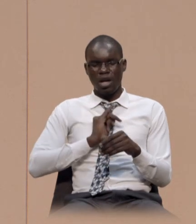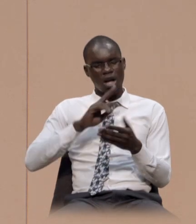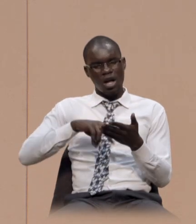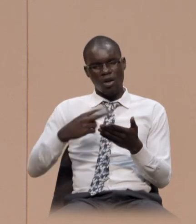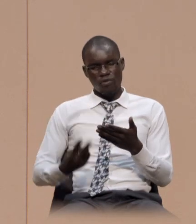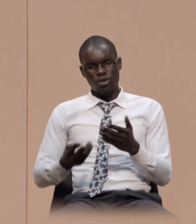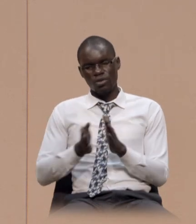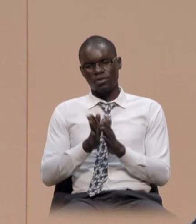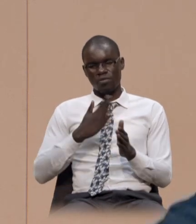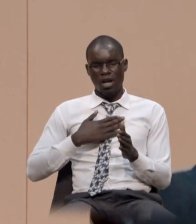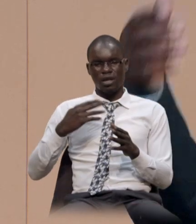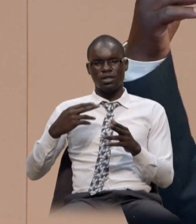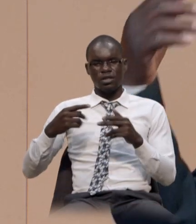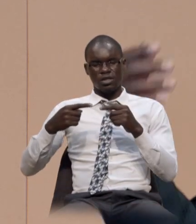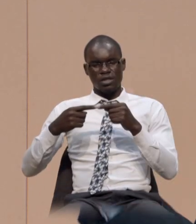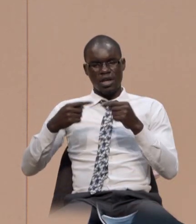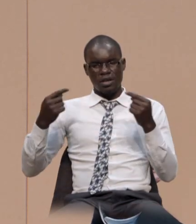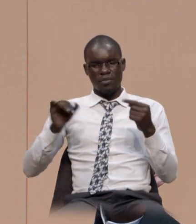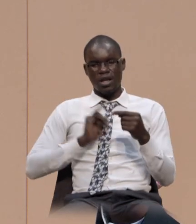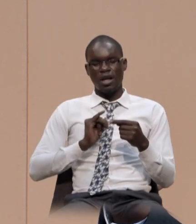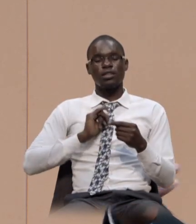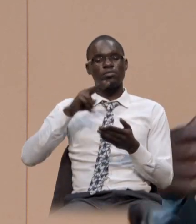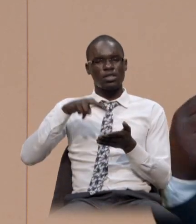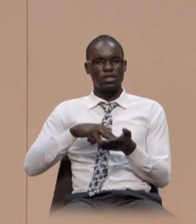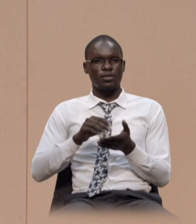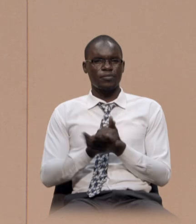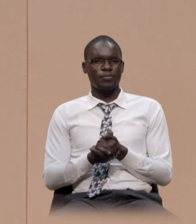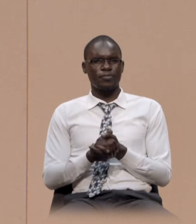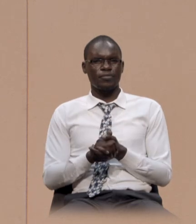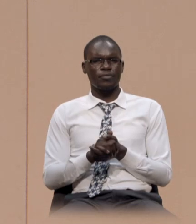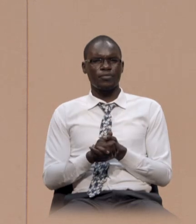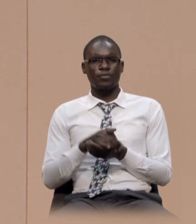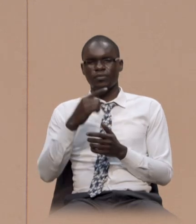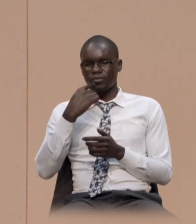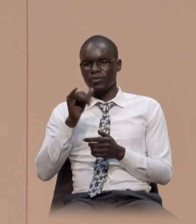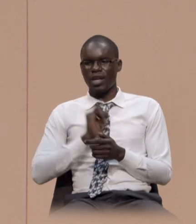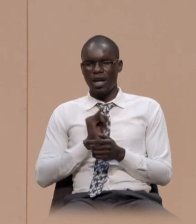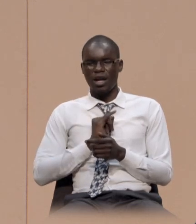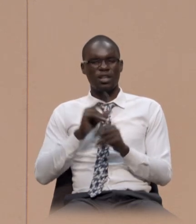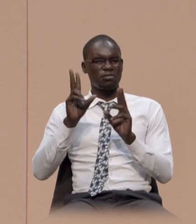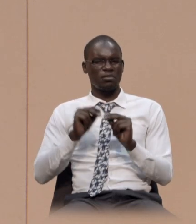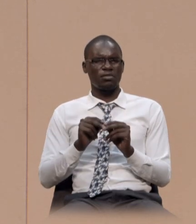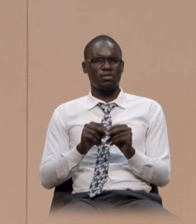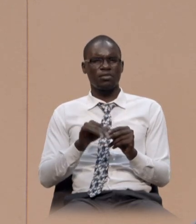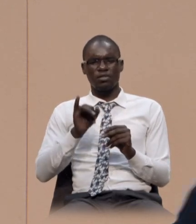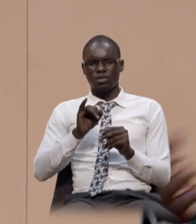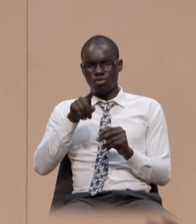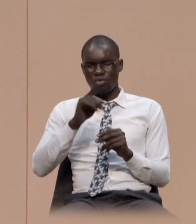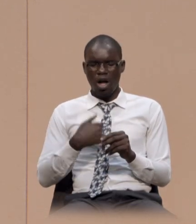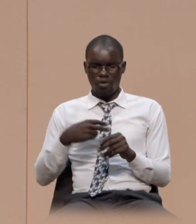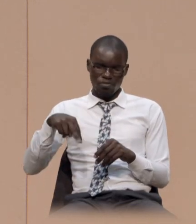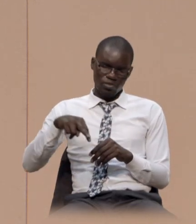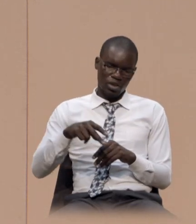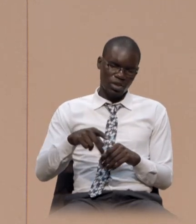yangu, mimi nitaamuka. Kwa hivyo usiseme mimi ni bure. Wewe tembea na useme